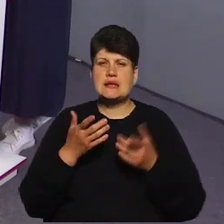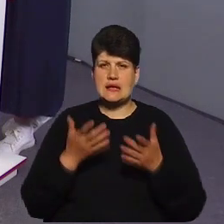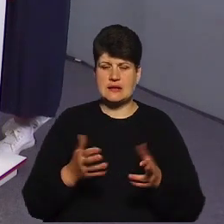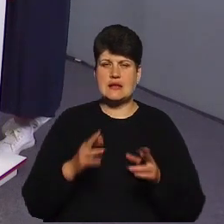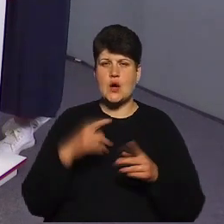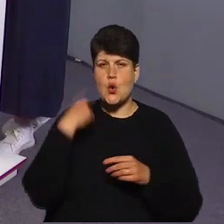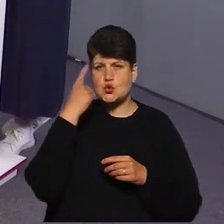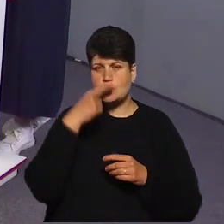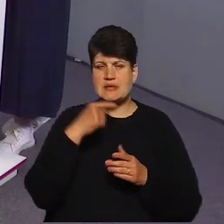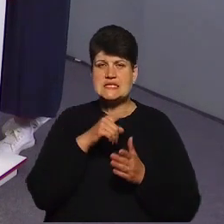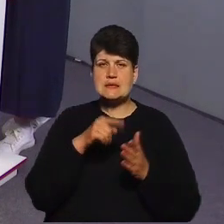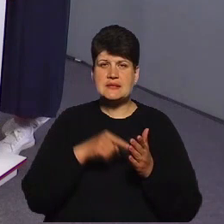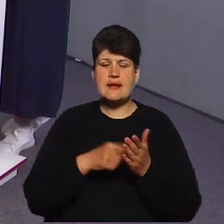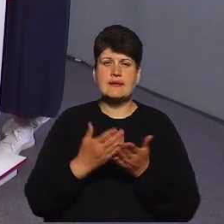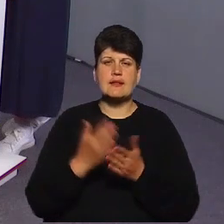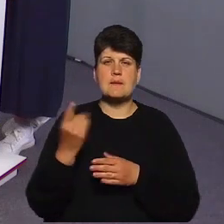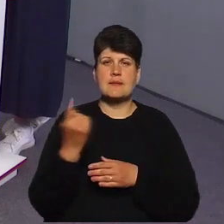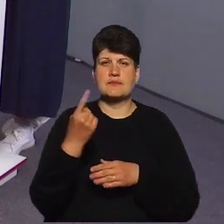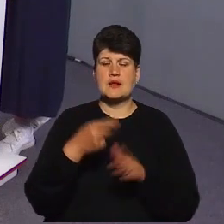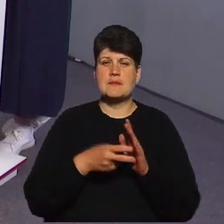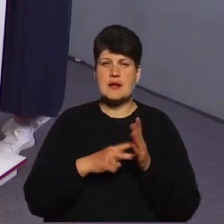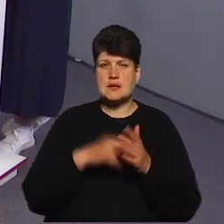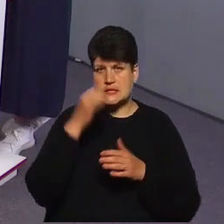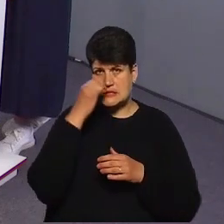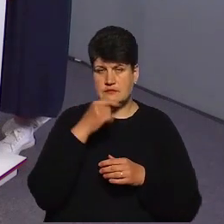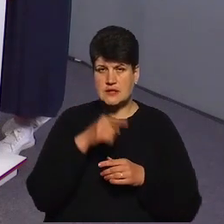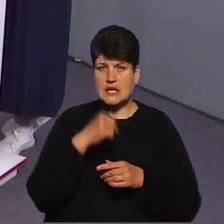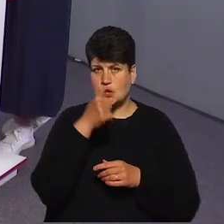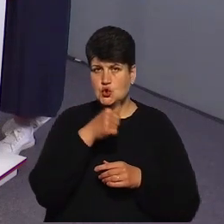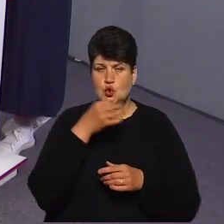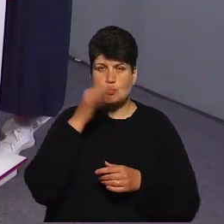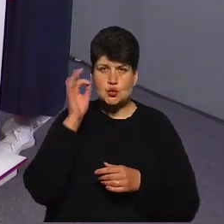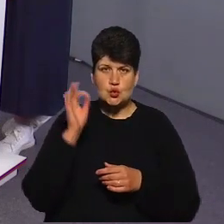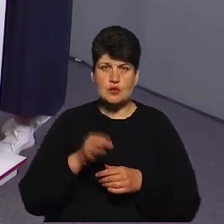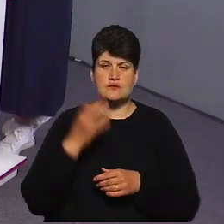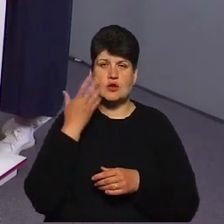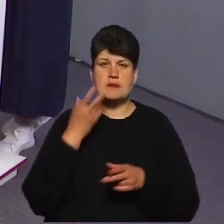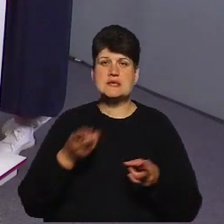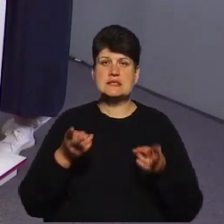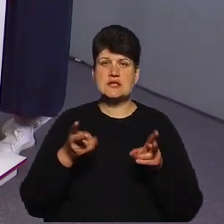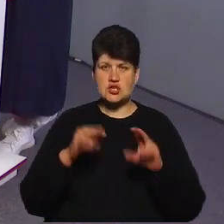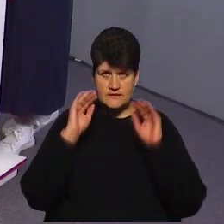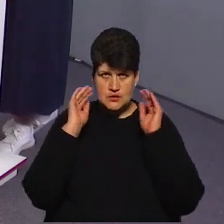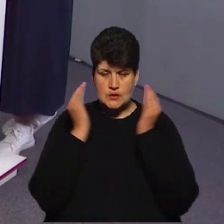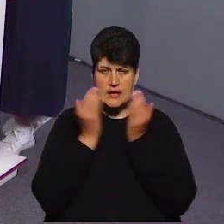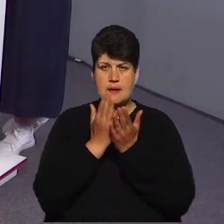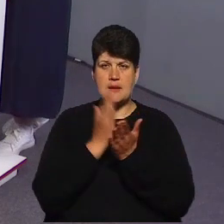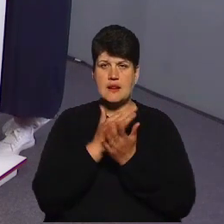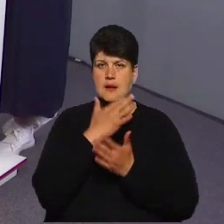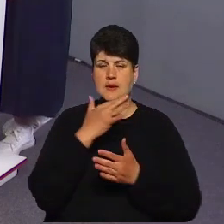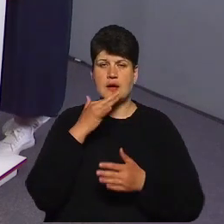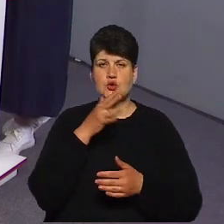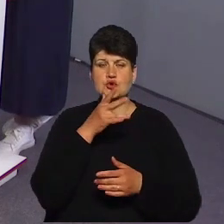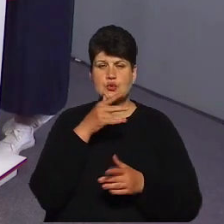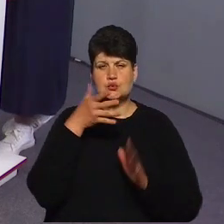на перший план завдяки цьому річному досвіду, так, коли ми залишалися в ізоляції, мали дуже багато часу осмислювати те, що насправді на